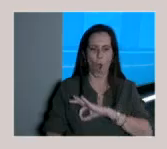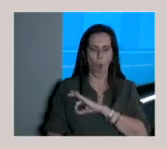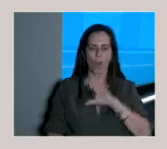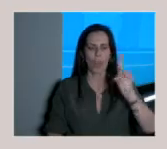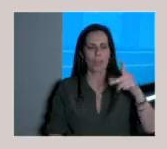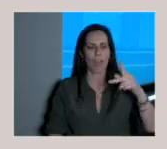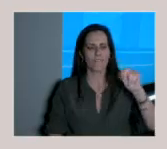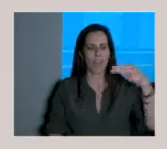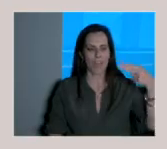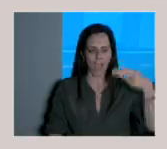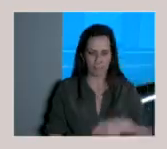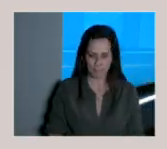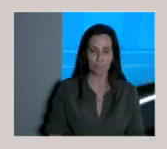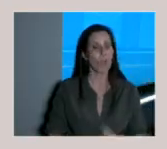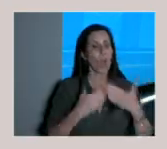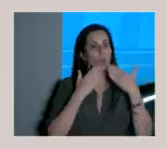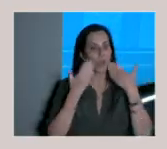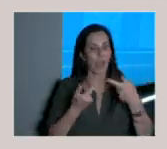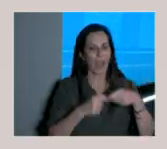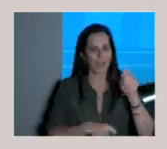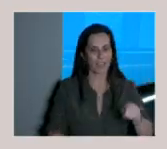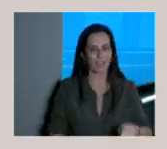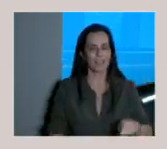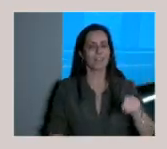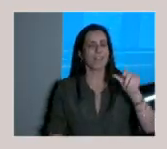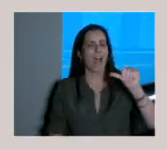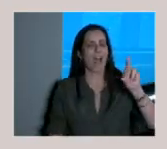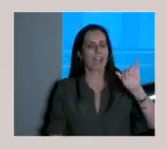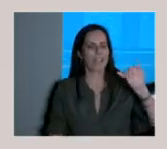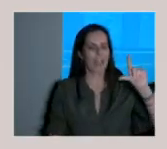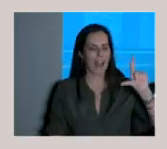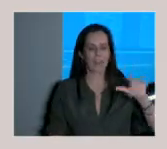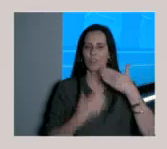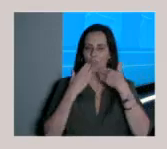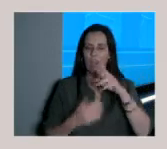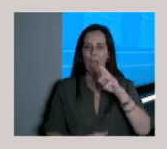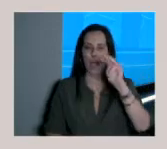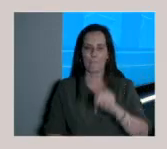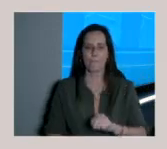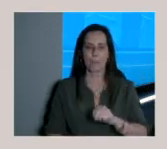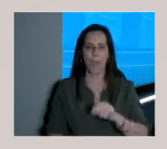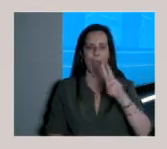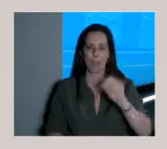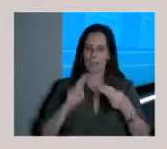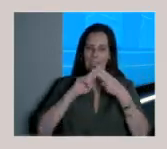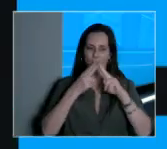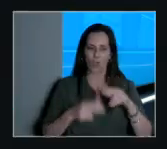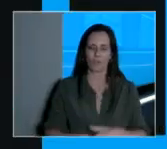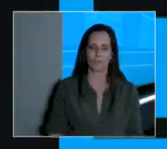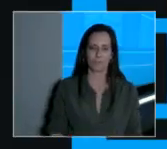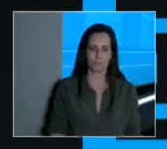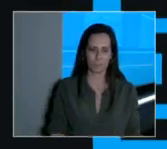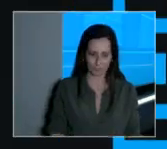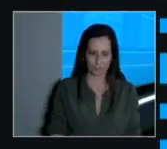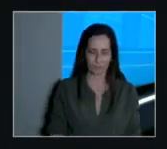דפנה, תודה רבה לחבר הכנסת אריאל קלנר, ותודה רבה לחבר הכנסת רם בן ברק. להתראות.